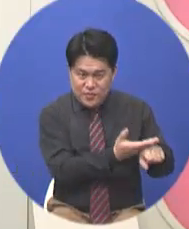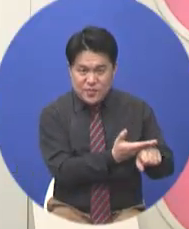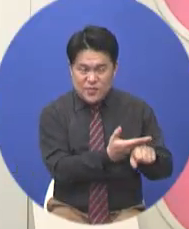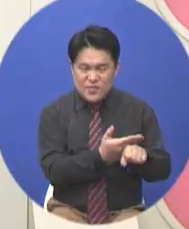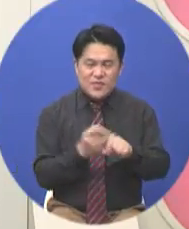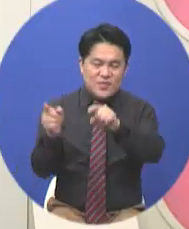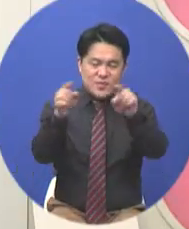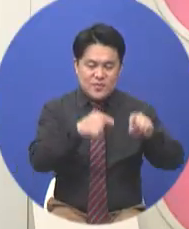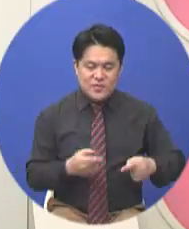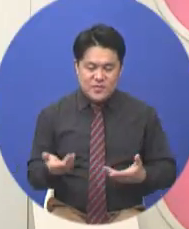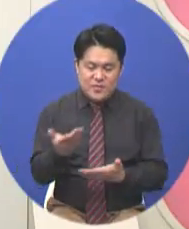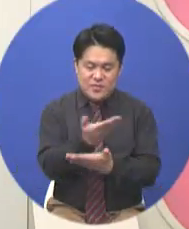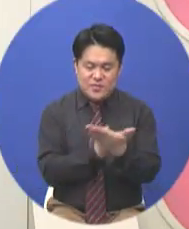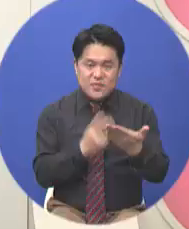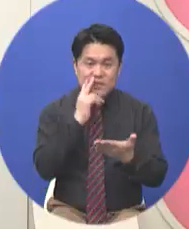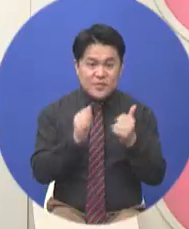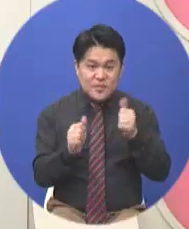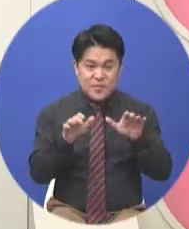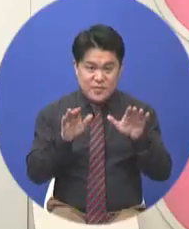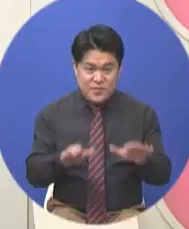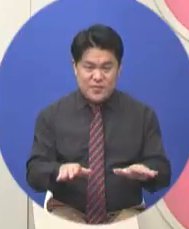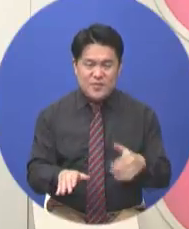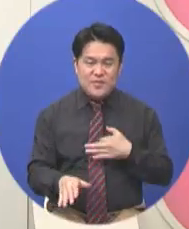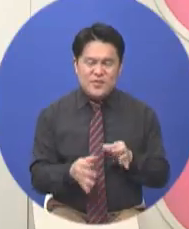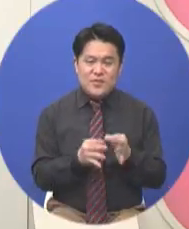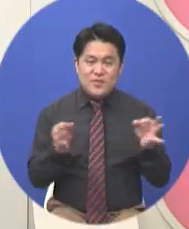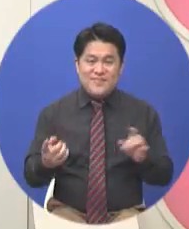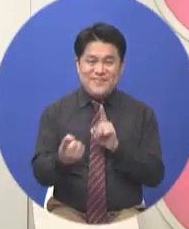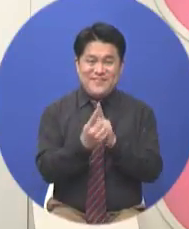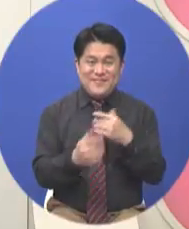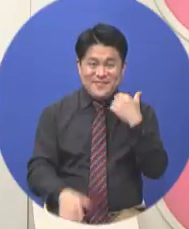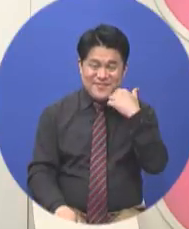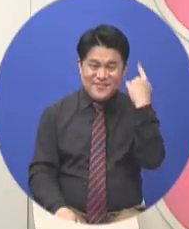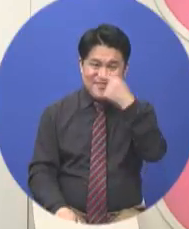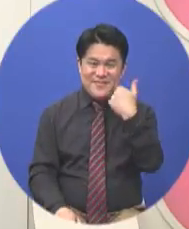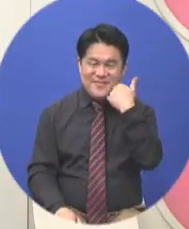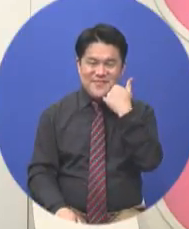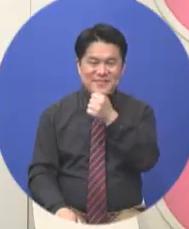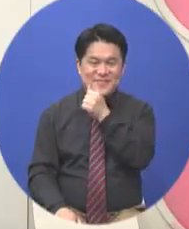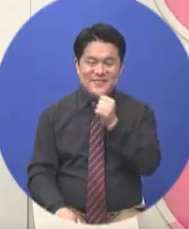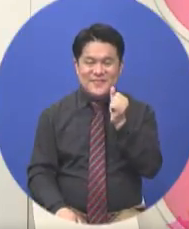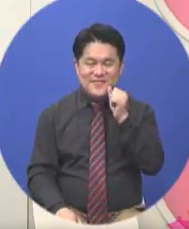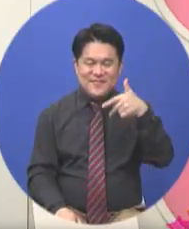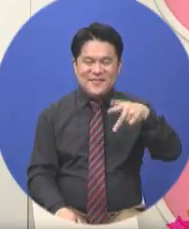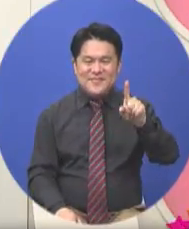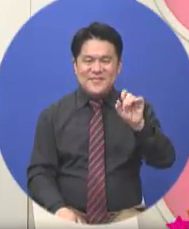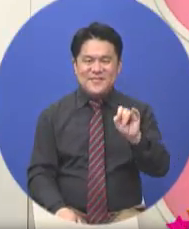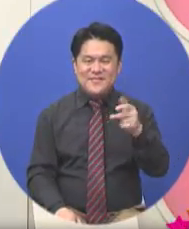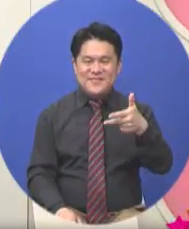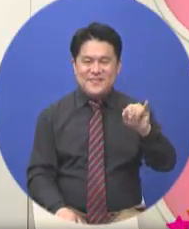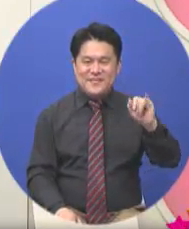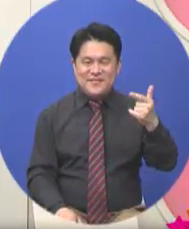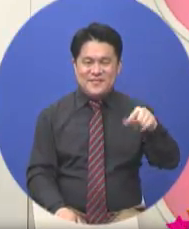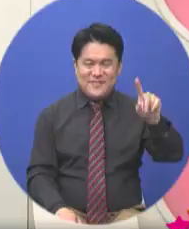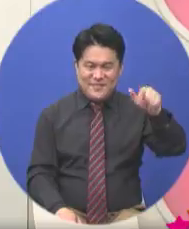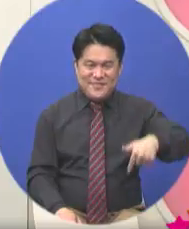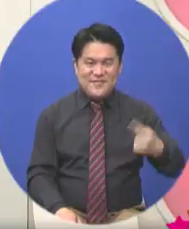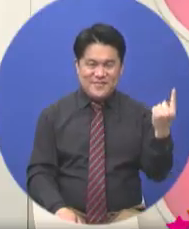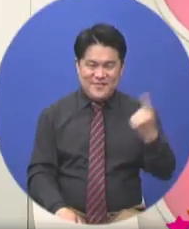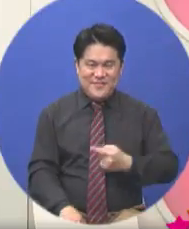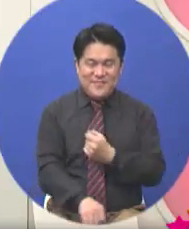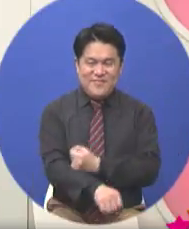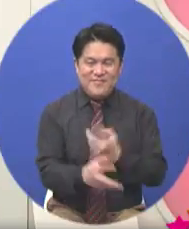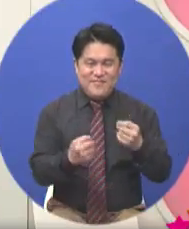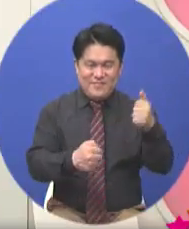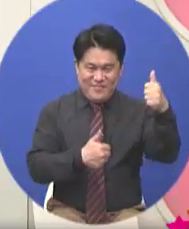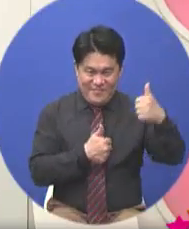나눔 노래자랑. 예, 오늘도 저는 참 오랜만에 뵙네요. 장진석 수아 선생님 함께 수고해 주시겠습니다. 네,